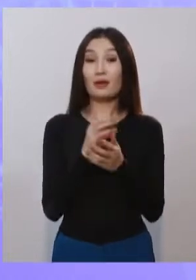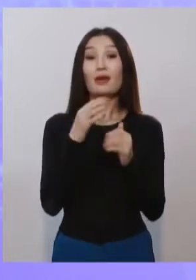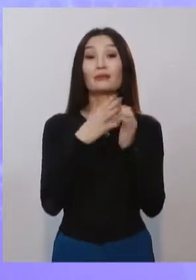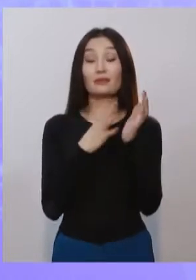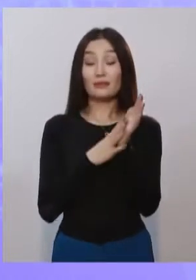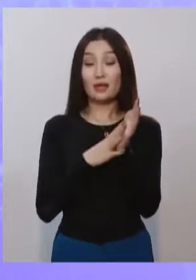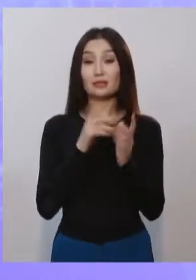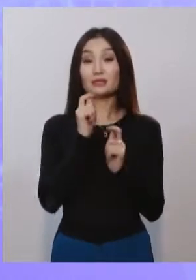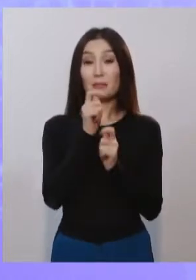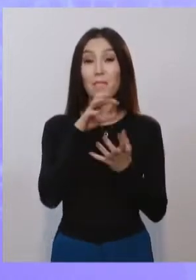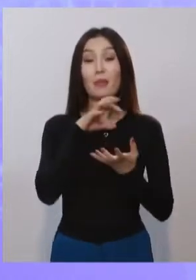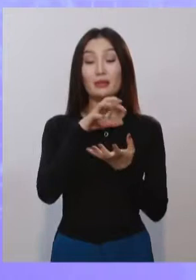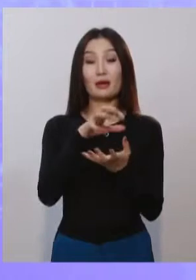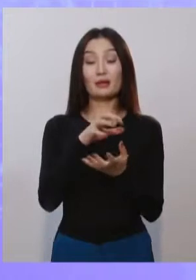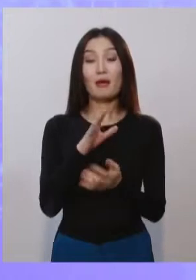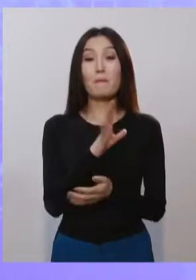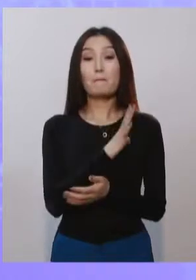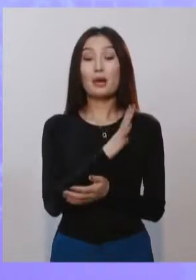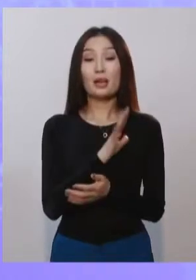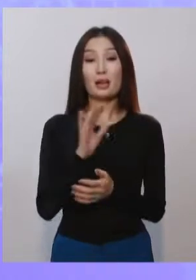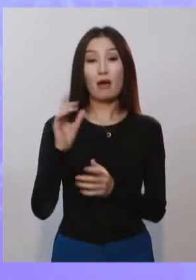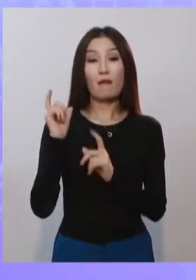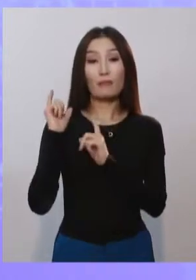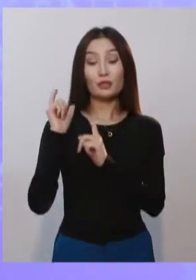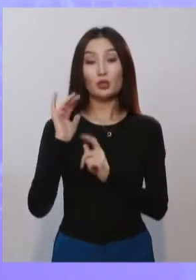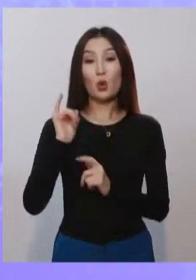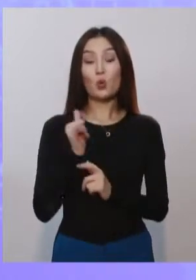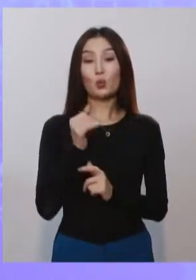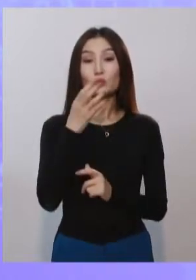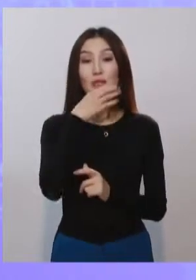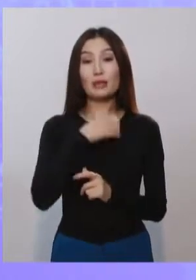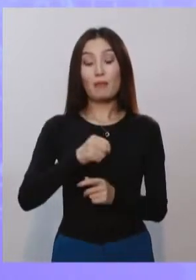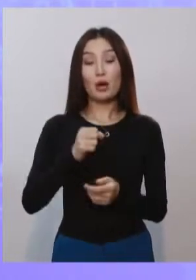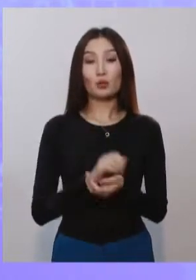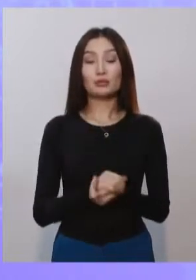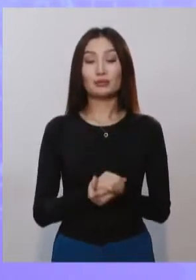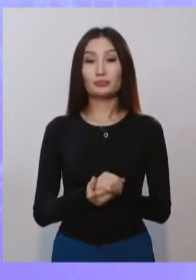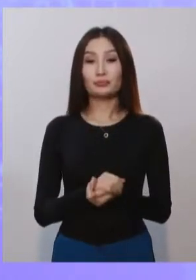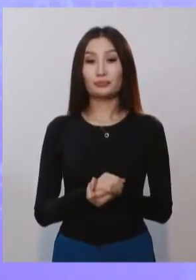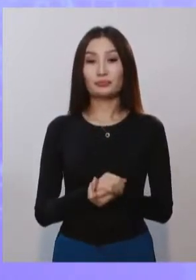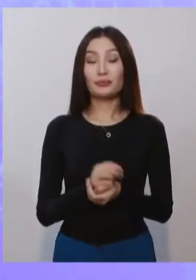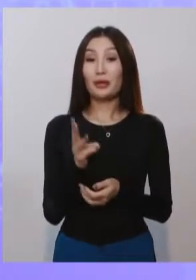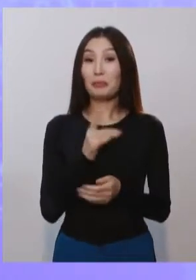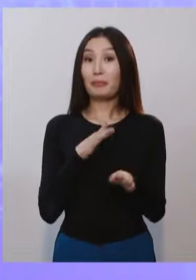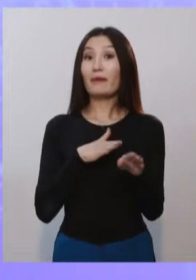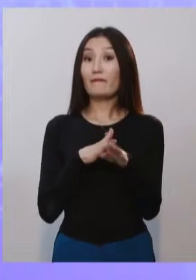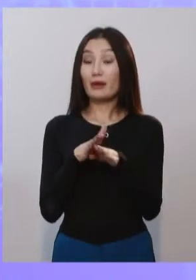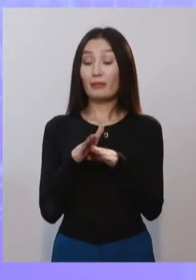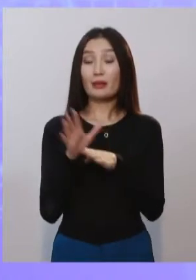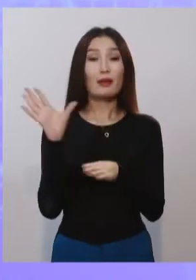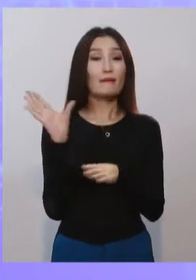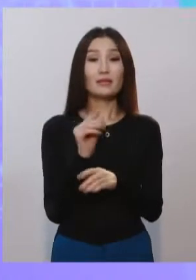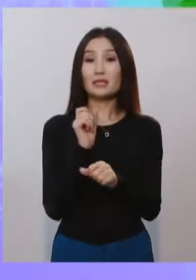19 подарков было в мешке у деда мороза мы выполнили все